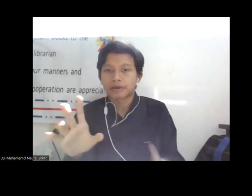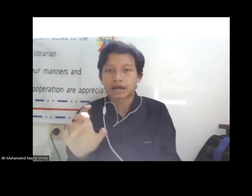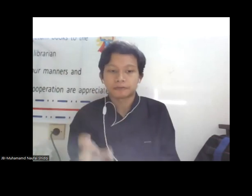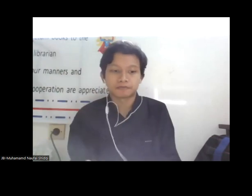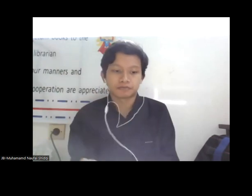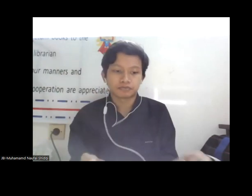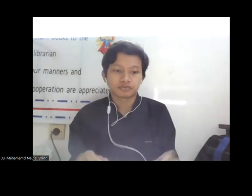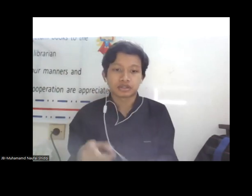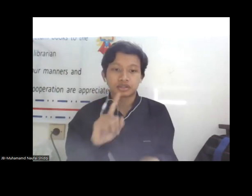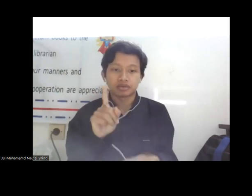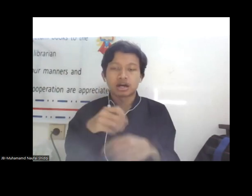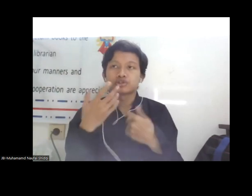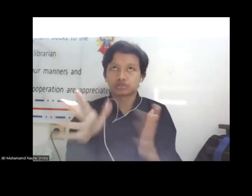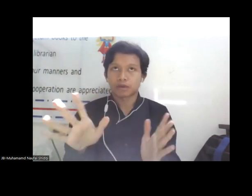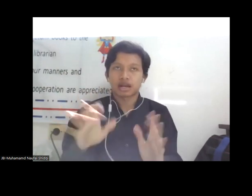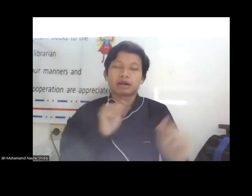yang sudah berlangsung